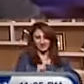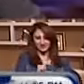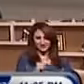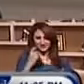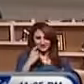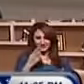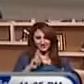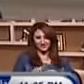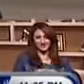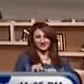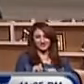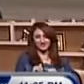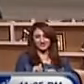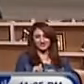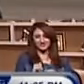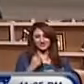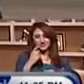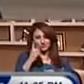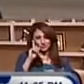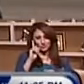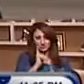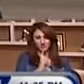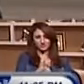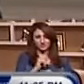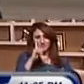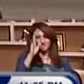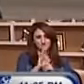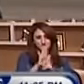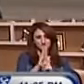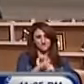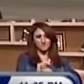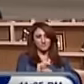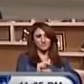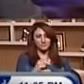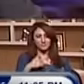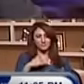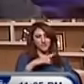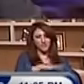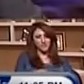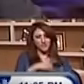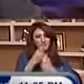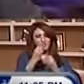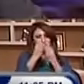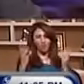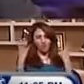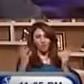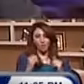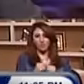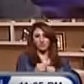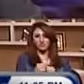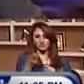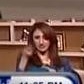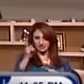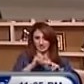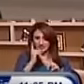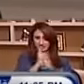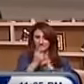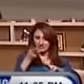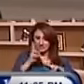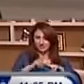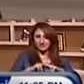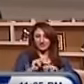لي في قبل الهوا. او رئيس جمهوريه. كل التوفيق ليك. كل الاحترام ليك حبيبي، انت نورتنا، وانت هيكون ليك لقاءات تانية معايا هنا. ان